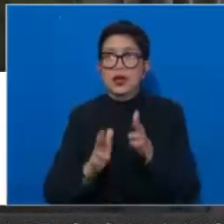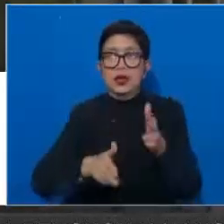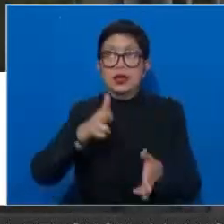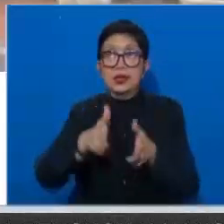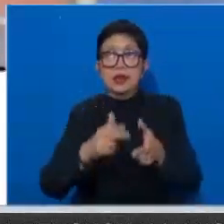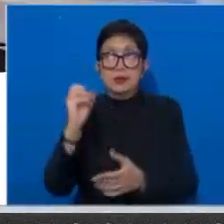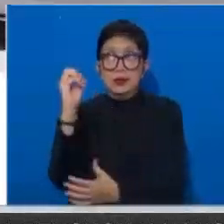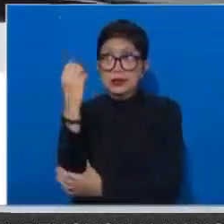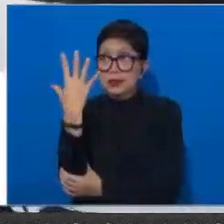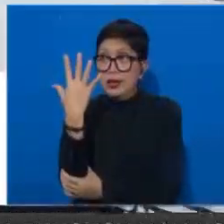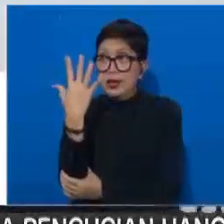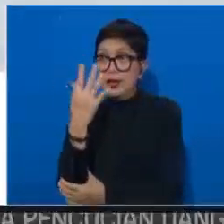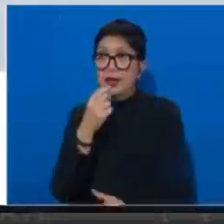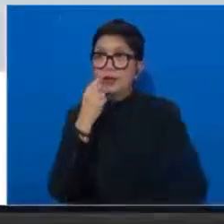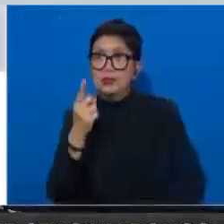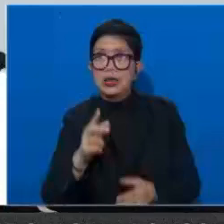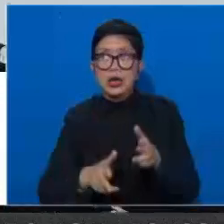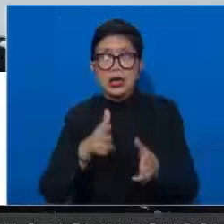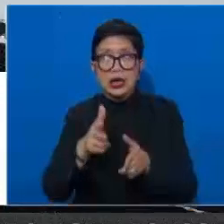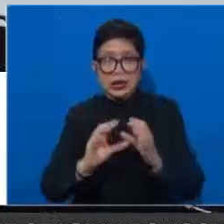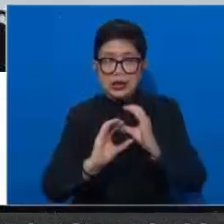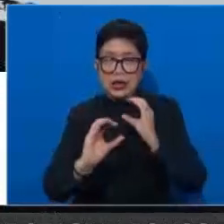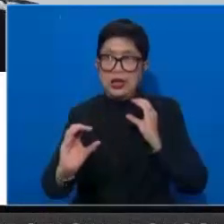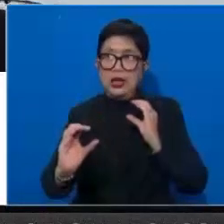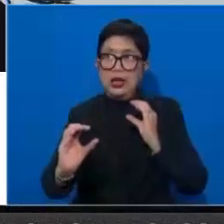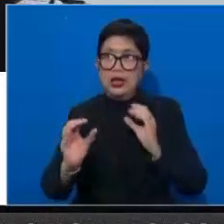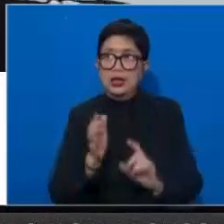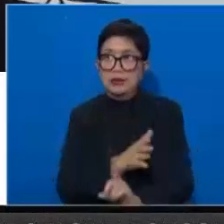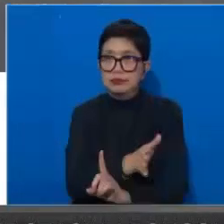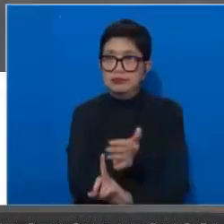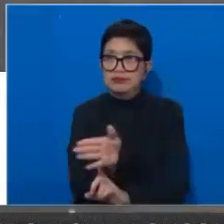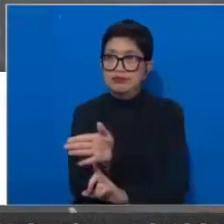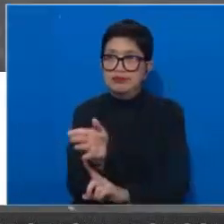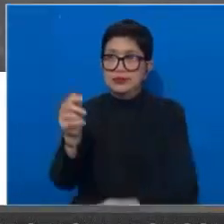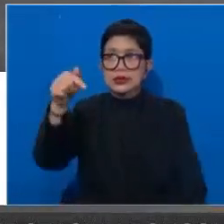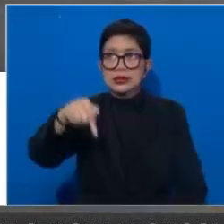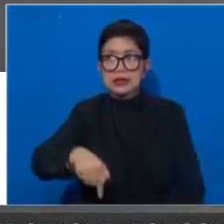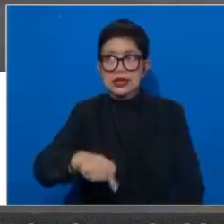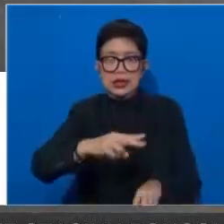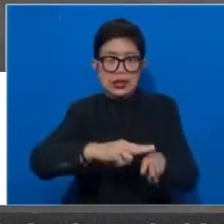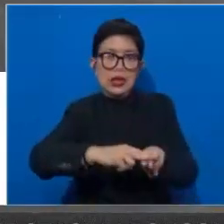Wibowo mengatakan perjalanan sejumlah kereta terpaksa dialihkan melalui jalur selatan akibat